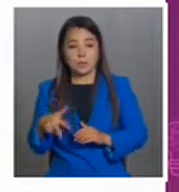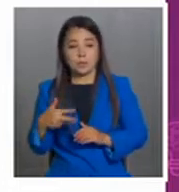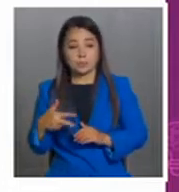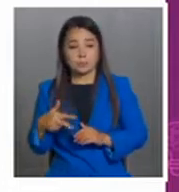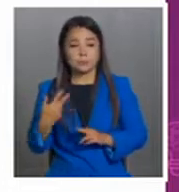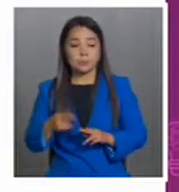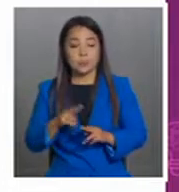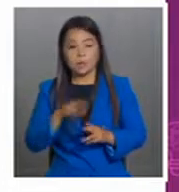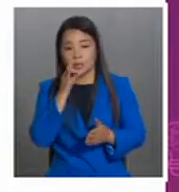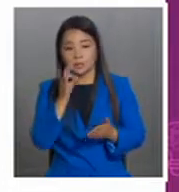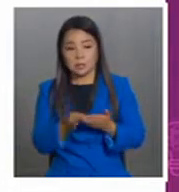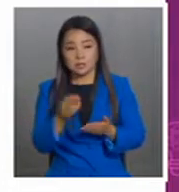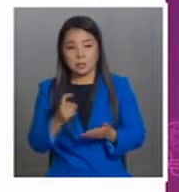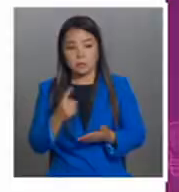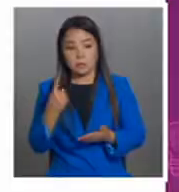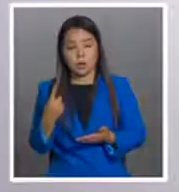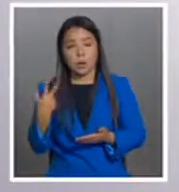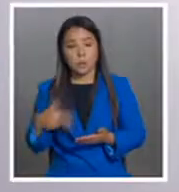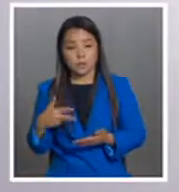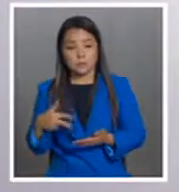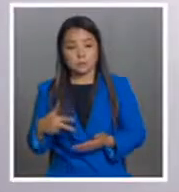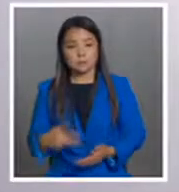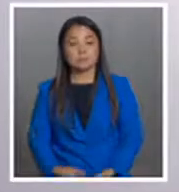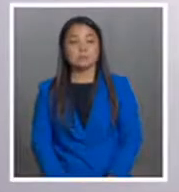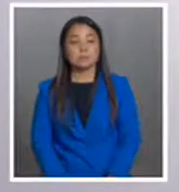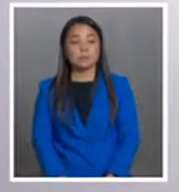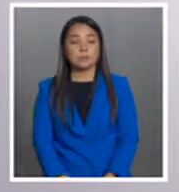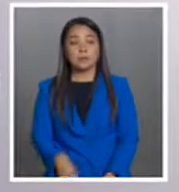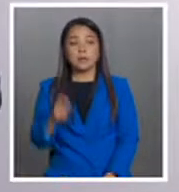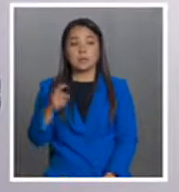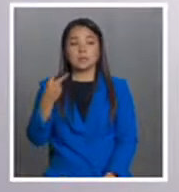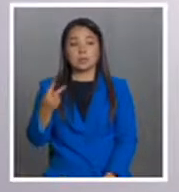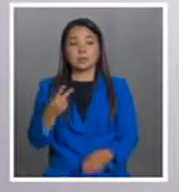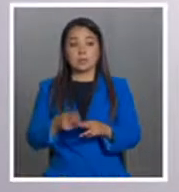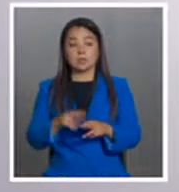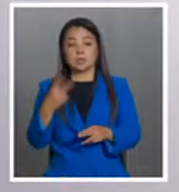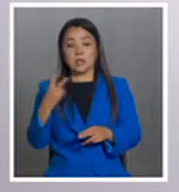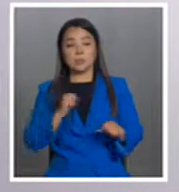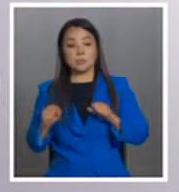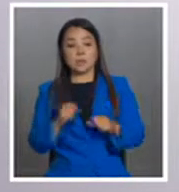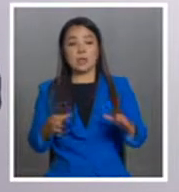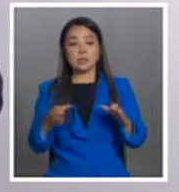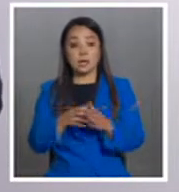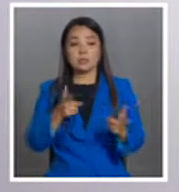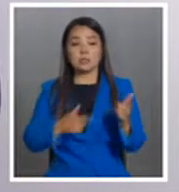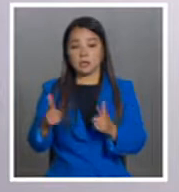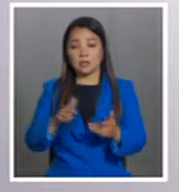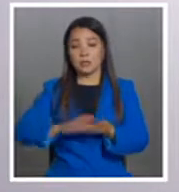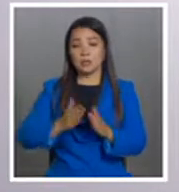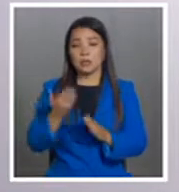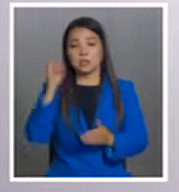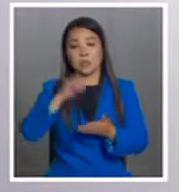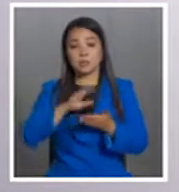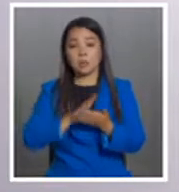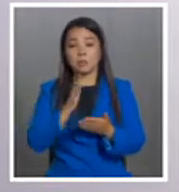Сонда X1-дің мәні 30-ға тең болады. Ал X2 ол екінші бригаданың дайындаған тетіктерінің саны. Ол